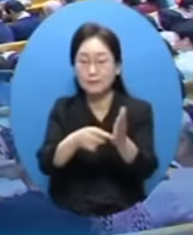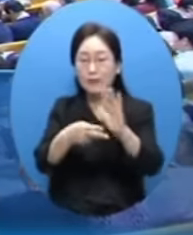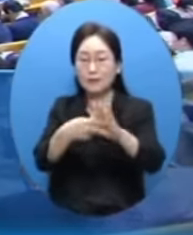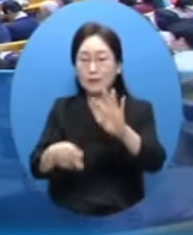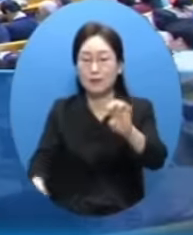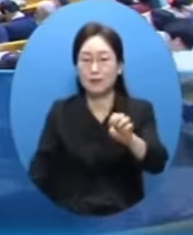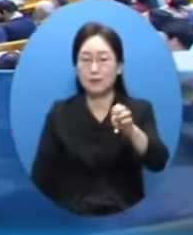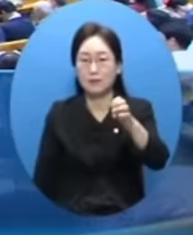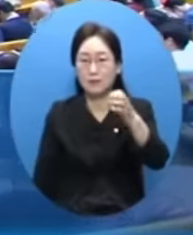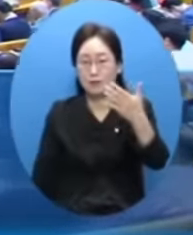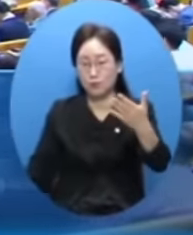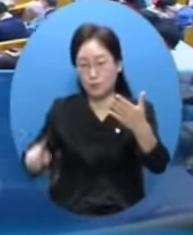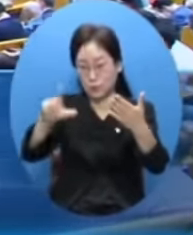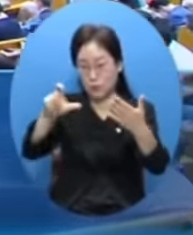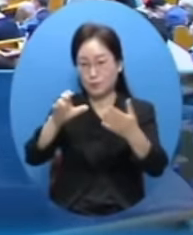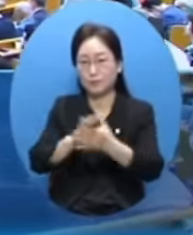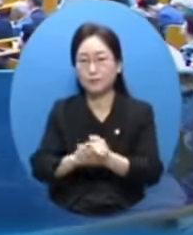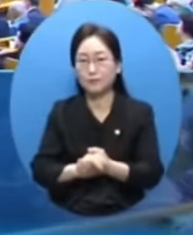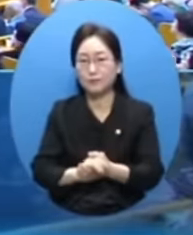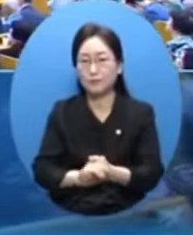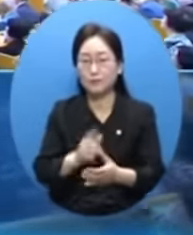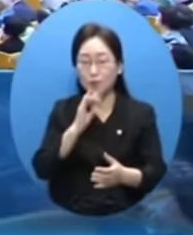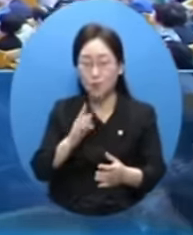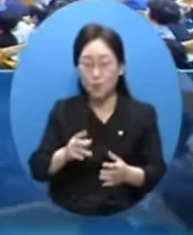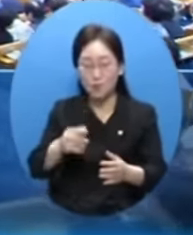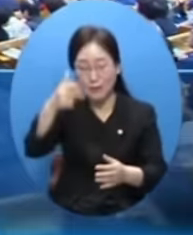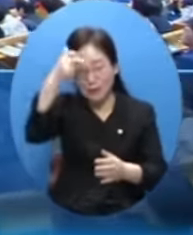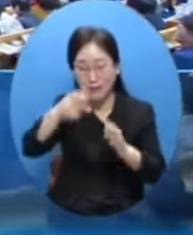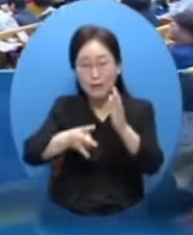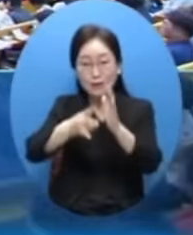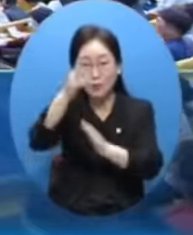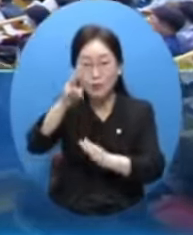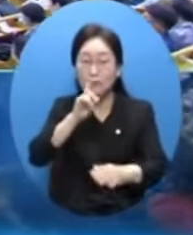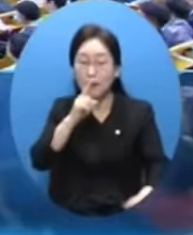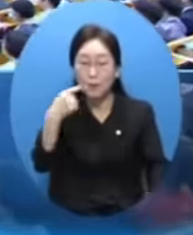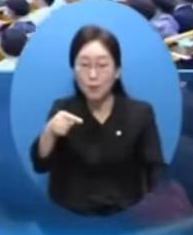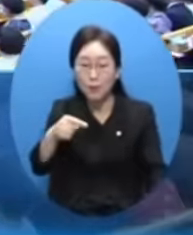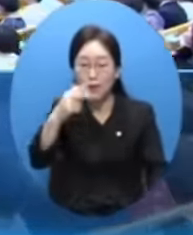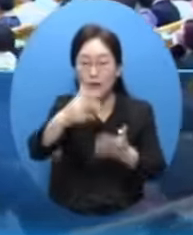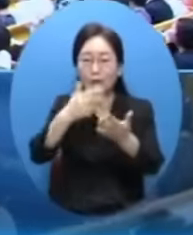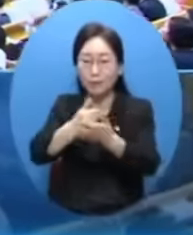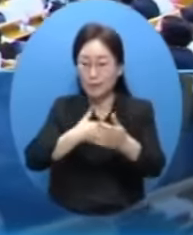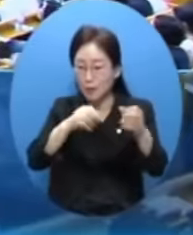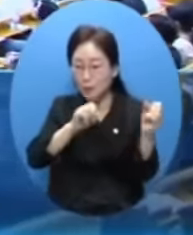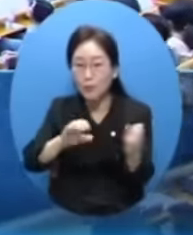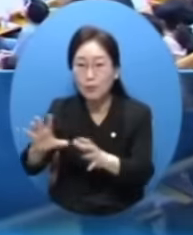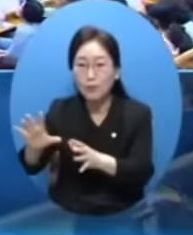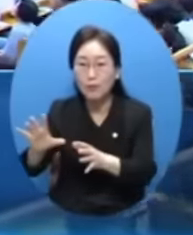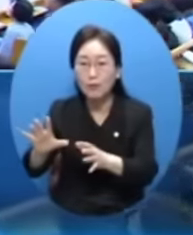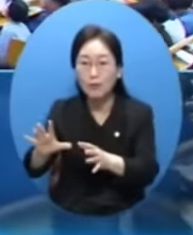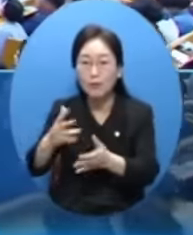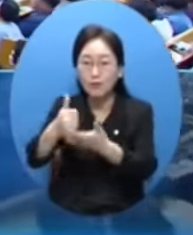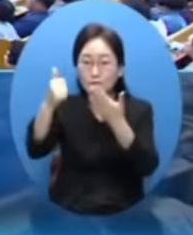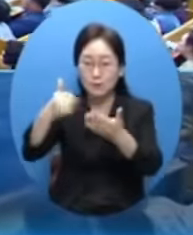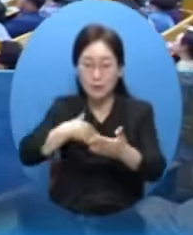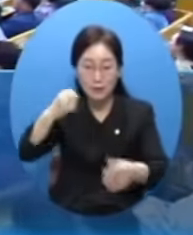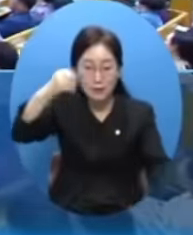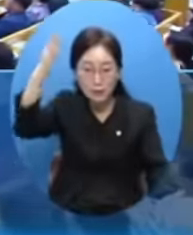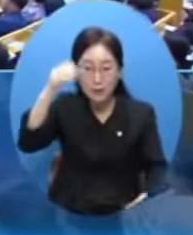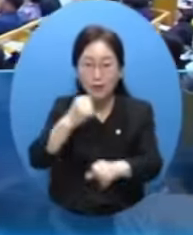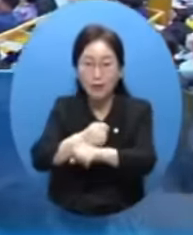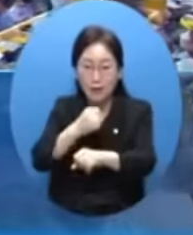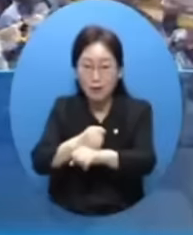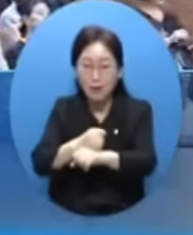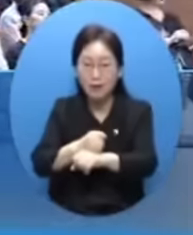49장 14절 15절은 말씀합니다. 오직 시온이 이르기를 여호와 야훼께서 나를 버리시며 주께서 나를 잊으셨다